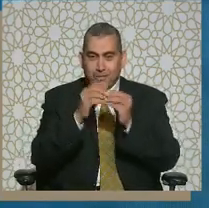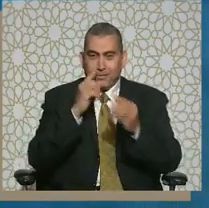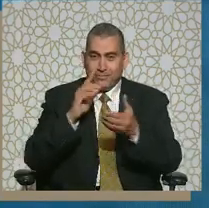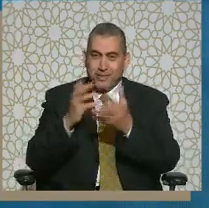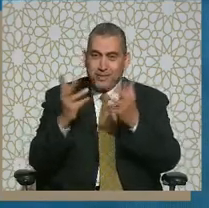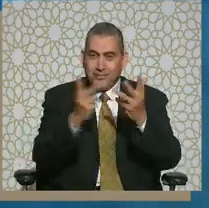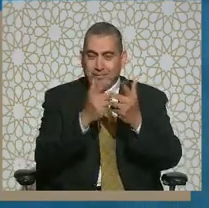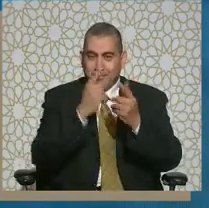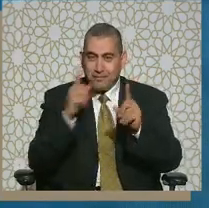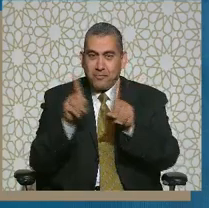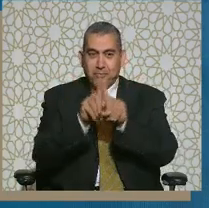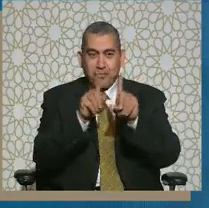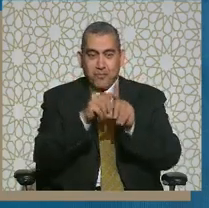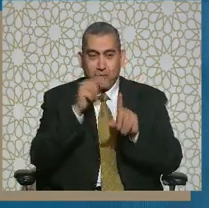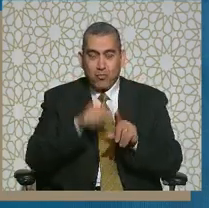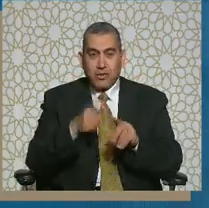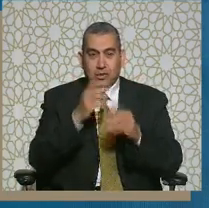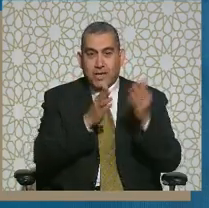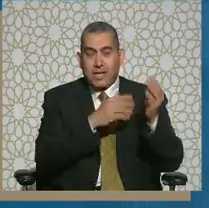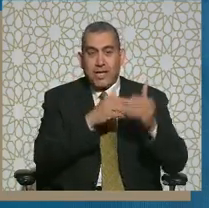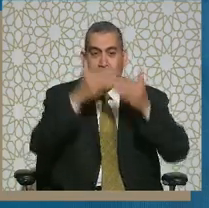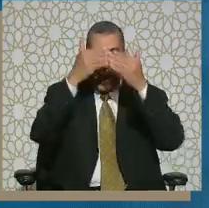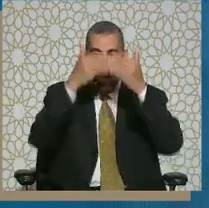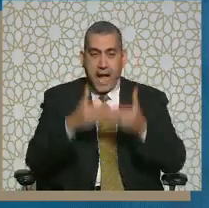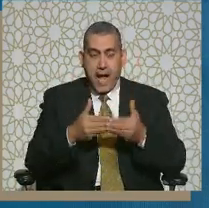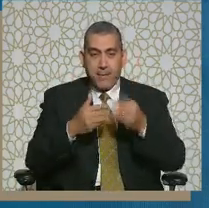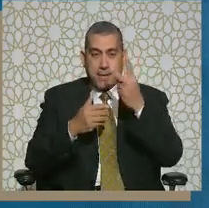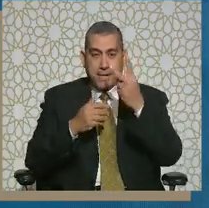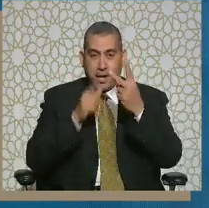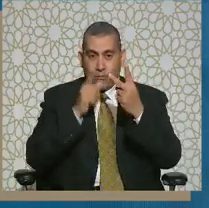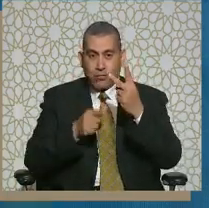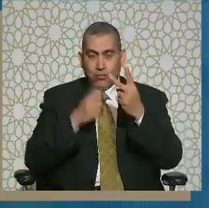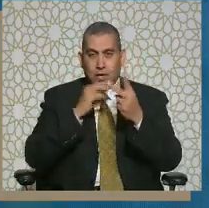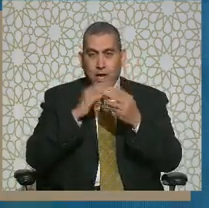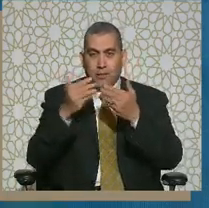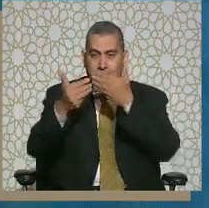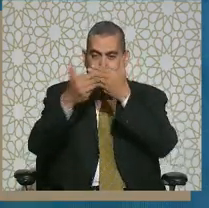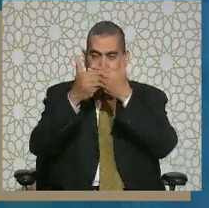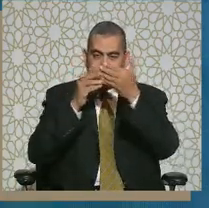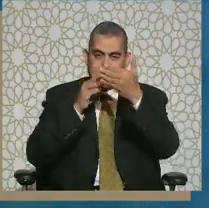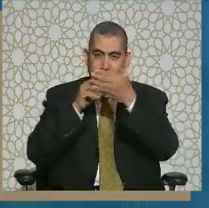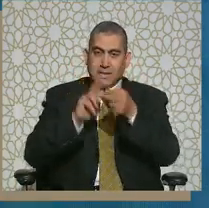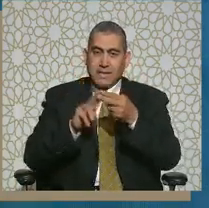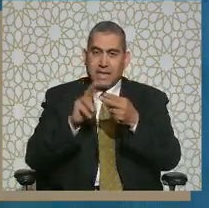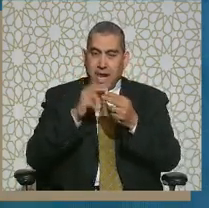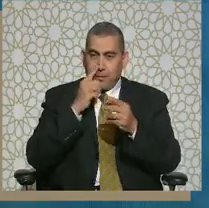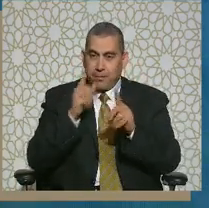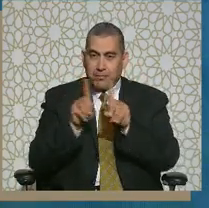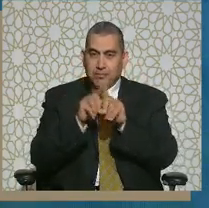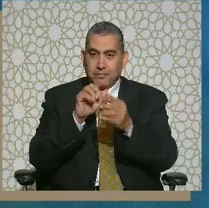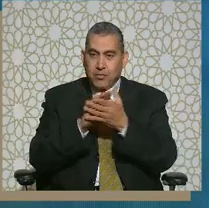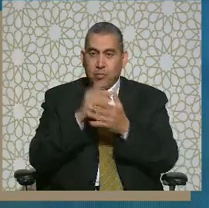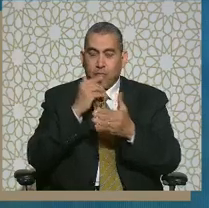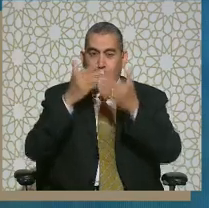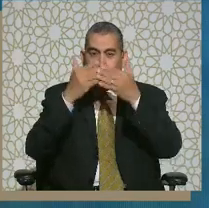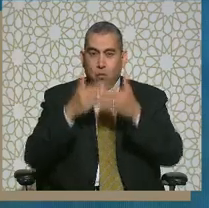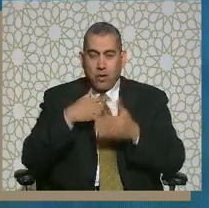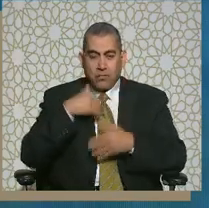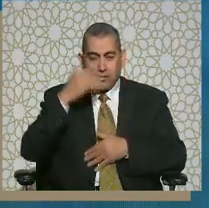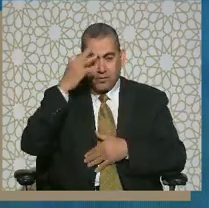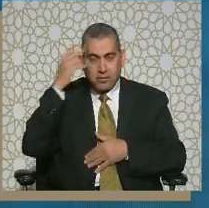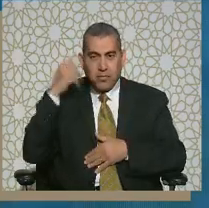ويؤلفون الحجاب الاني اللي بيخلينا ما نقدرش نتلقى سلام الانس حجاب وهم ندره